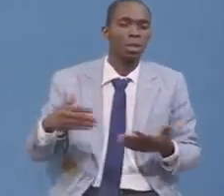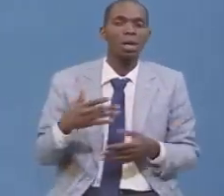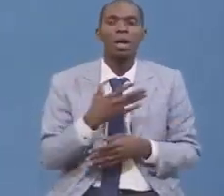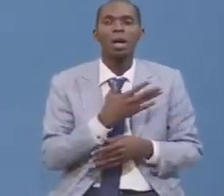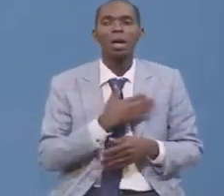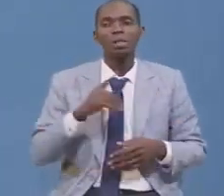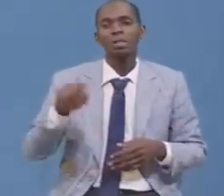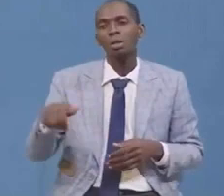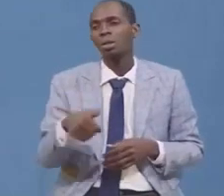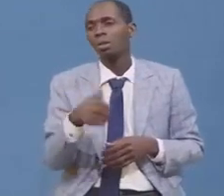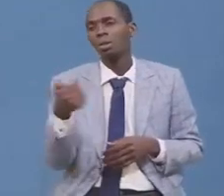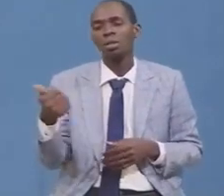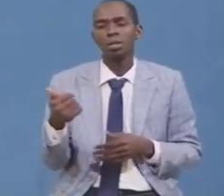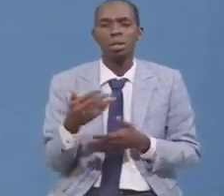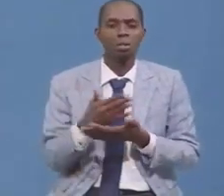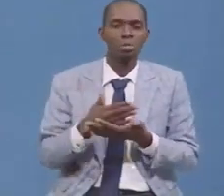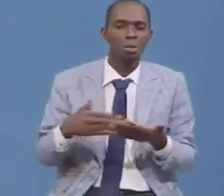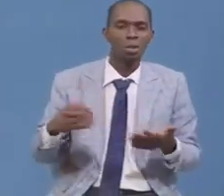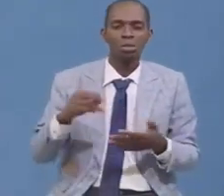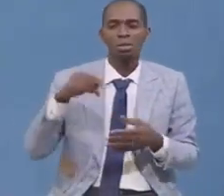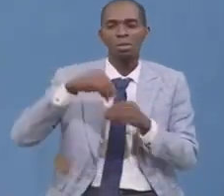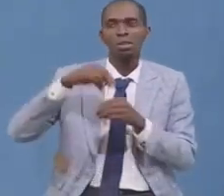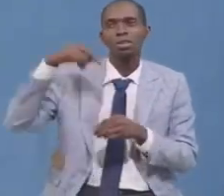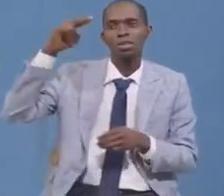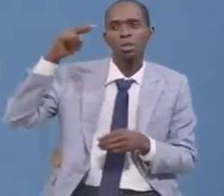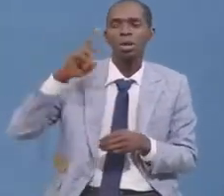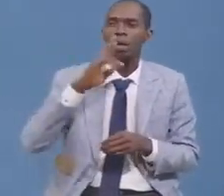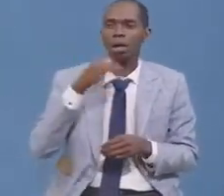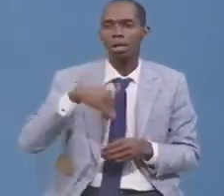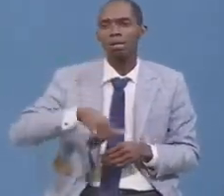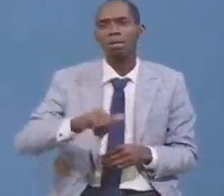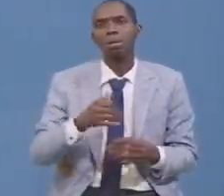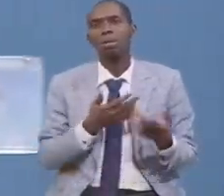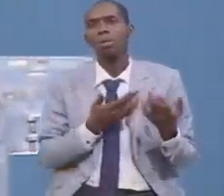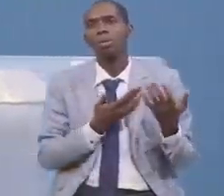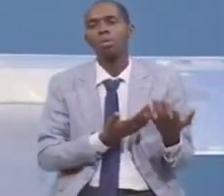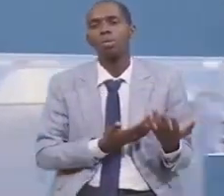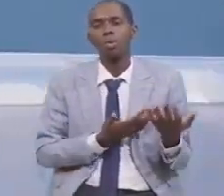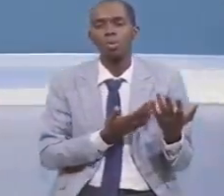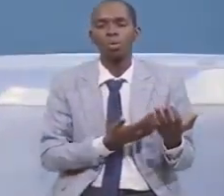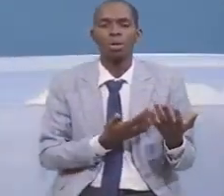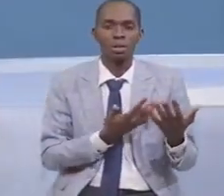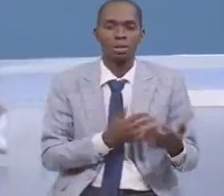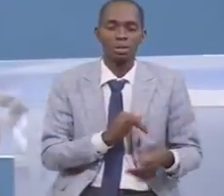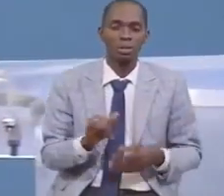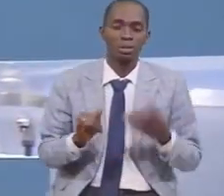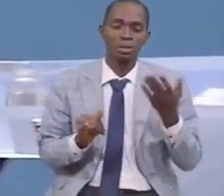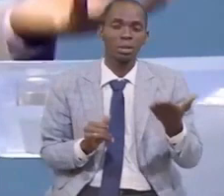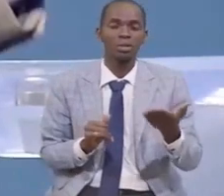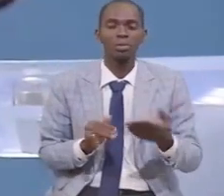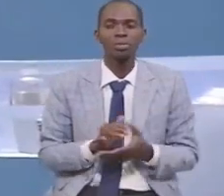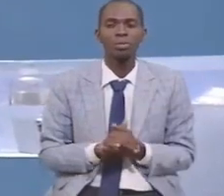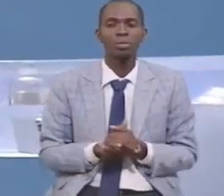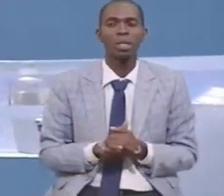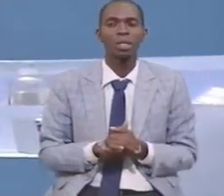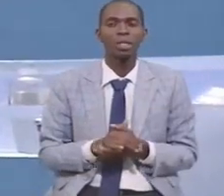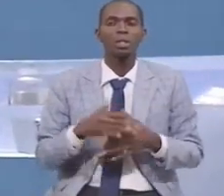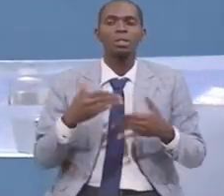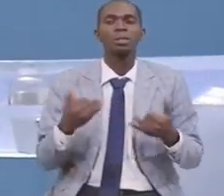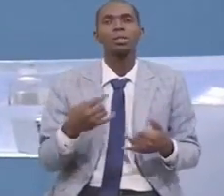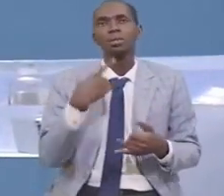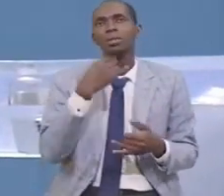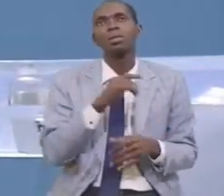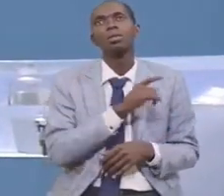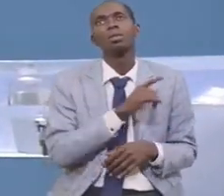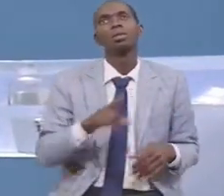other parts, the north and all the others are still watching. ఇంకను ఉత్తర భారత భూభాగం మన కోసం ఎదురు చూస్తుంది. And I will say,